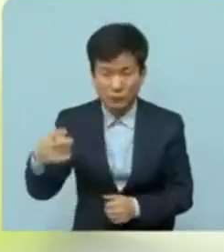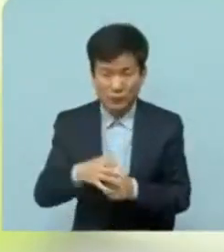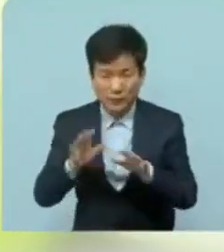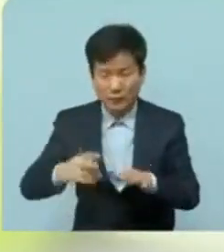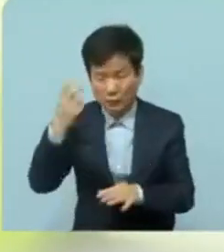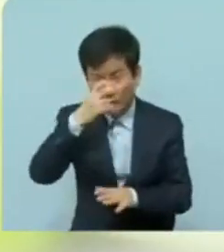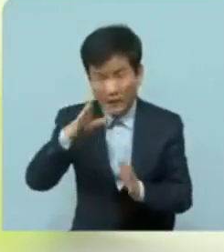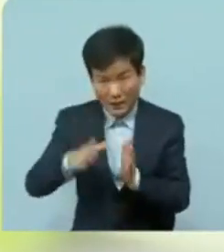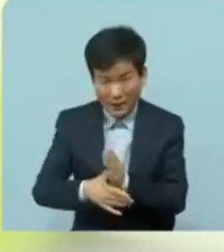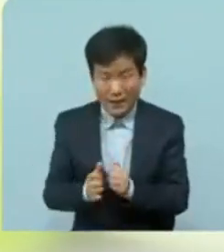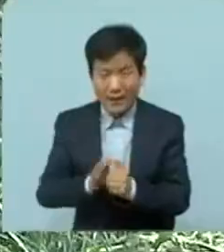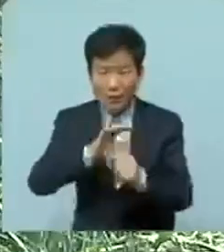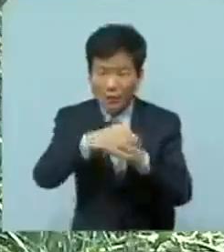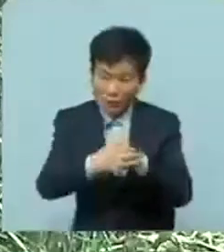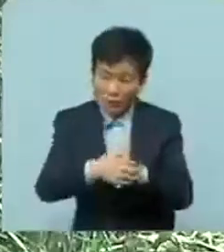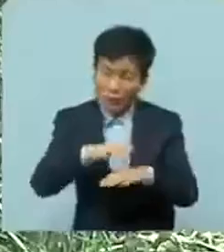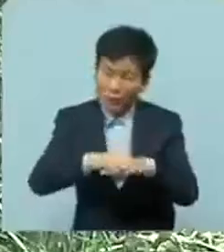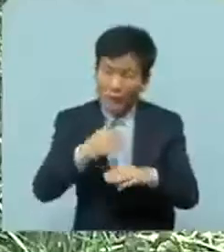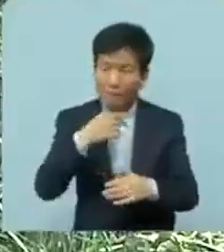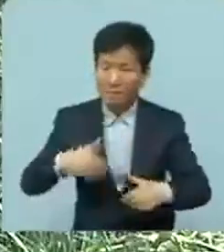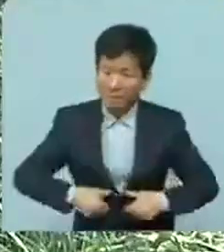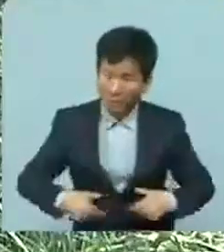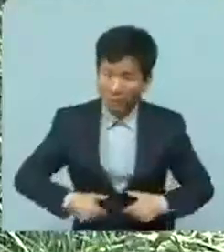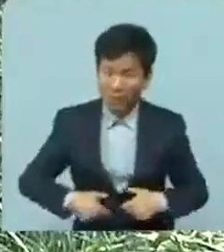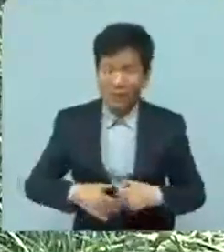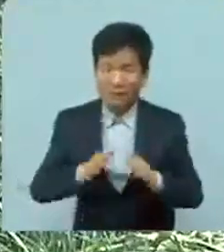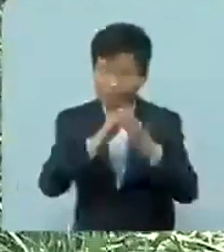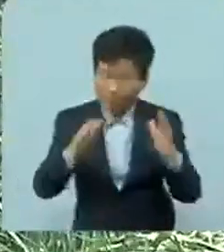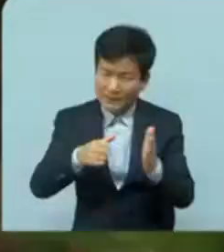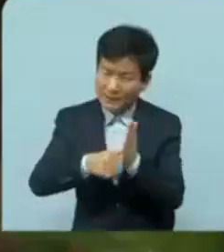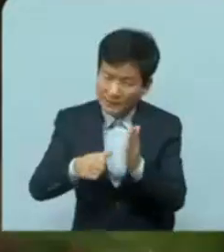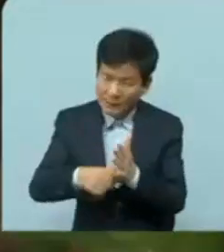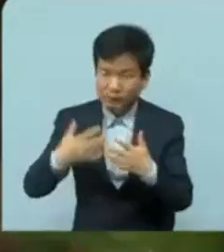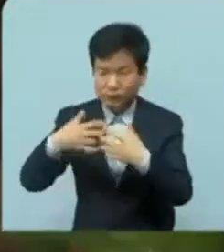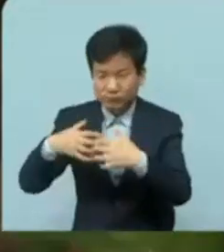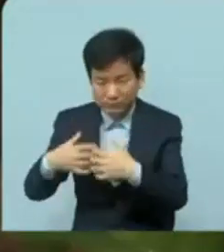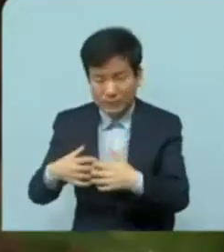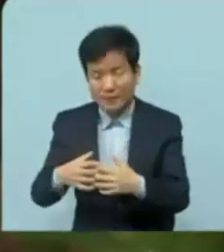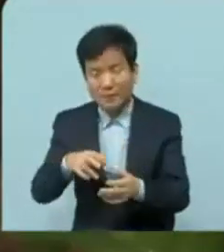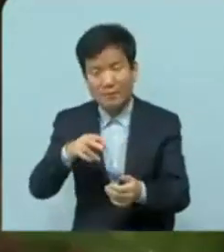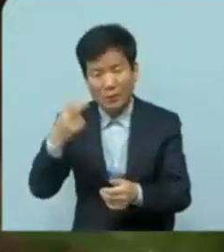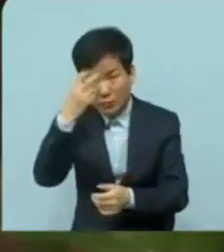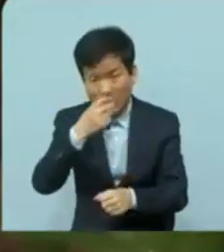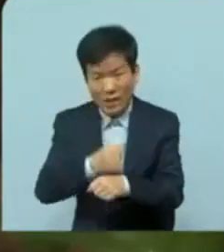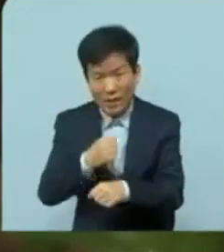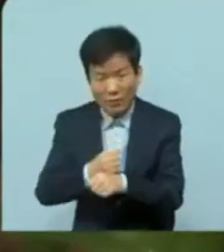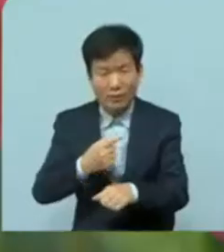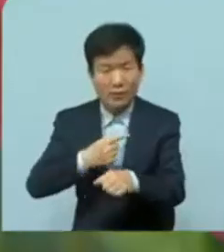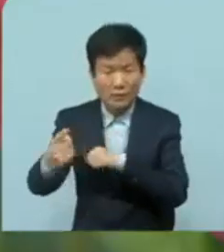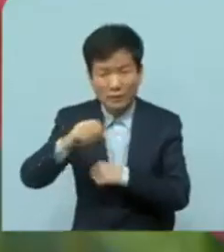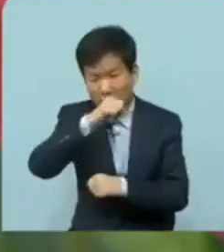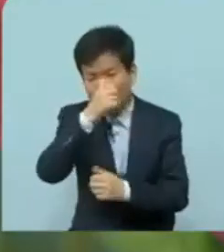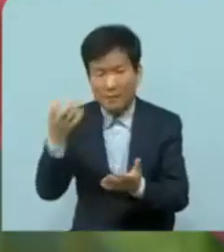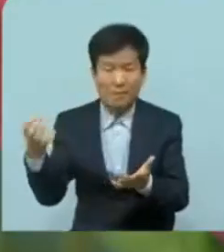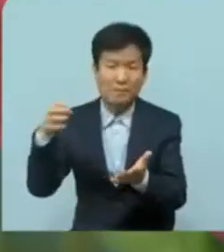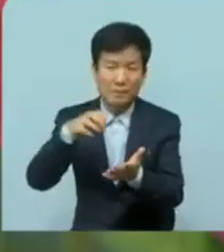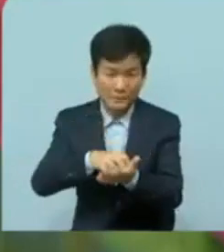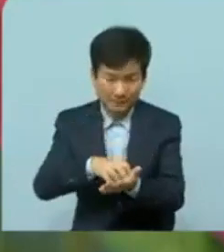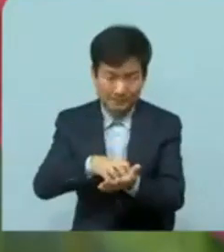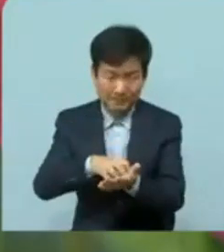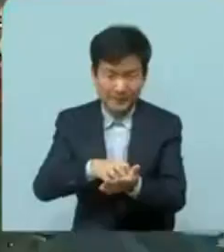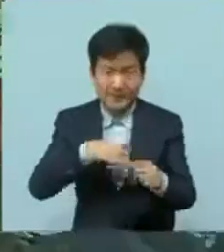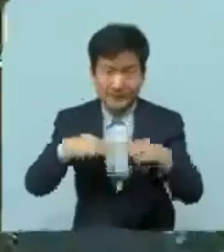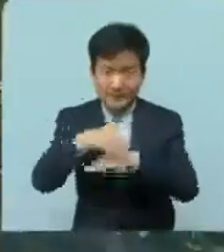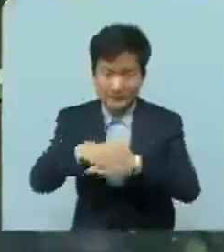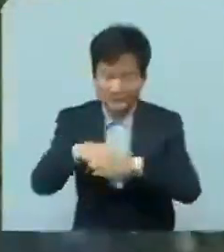이번 조사에서 과수원예 농가가 필요로 하는 시설이나 장비, 농기계 등을 파악하고 내년도 예산 편성과